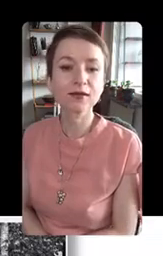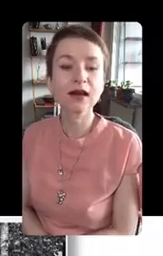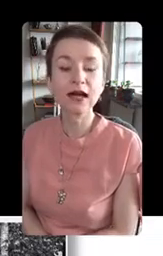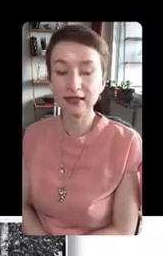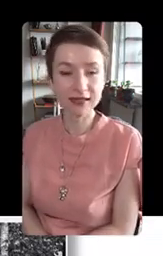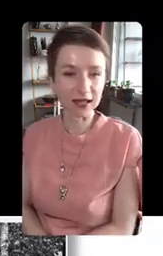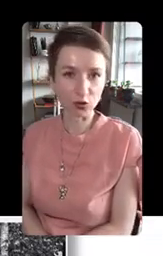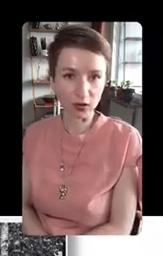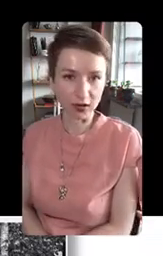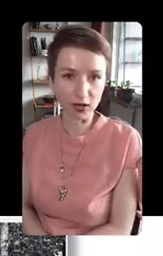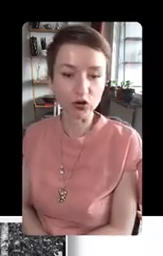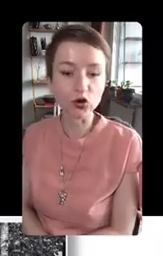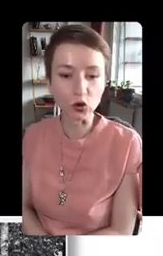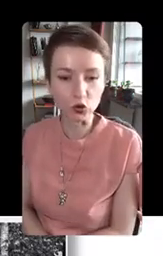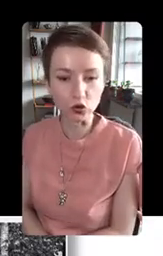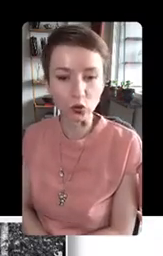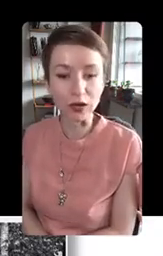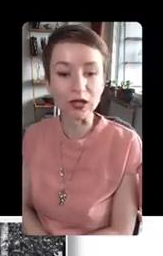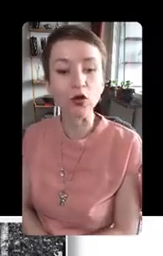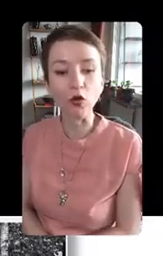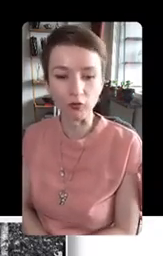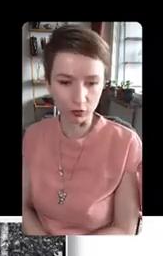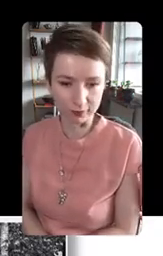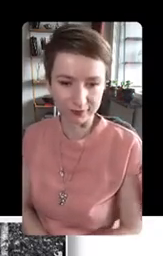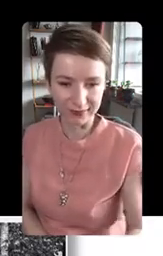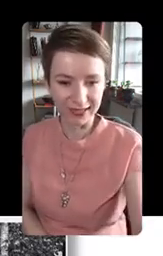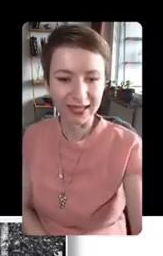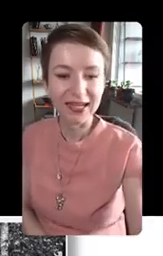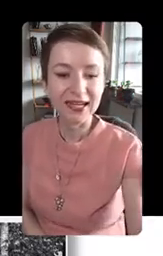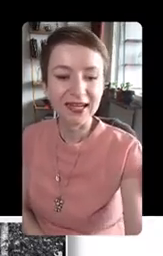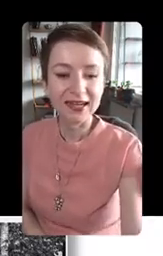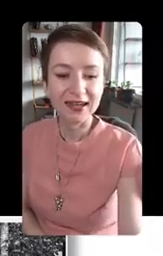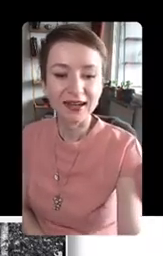с актрисой, которая играет тетушку Лиловую.